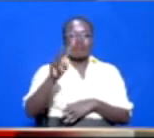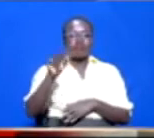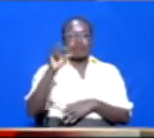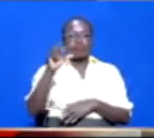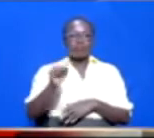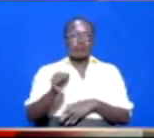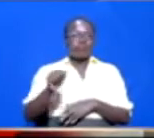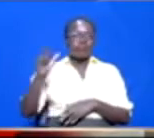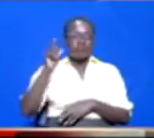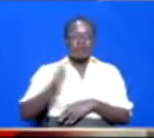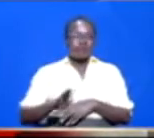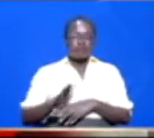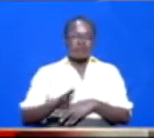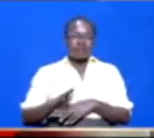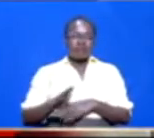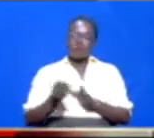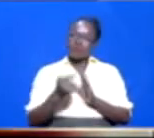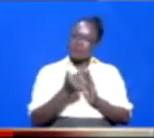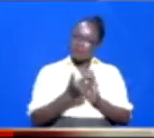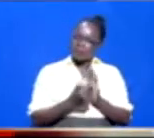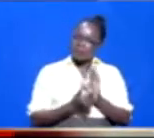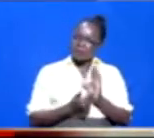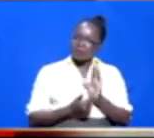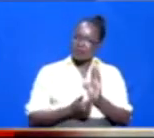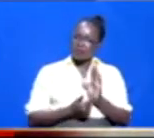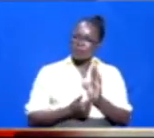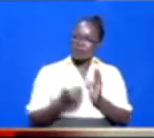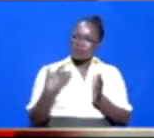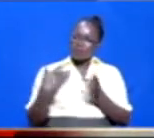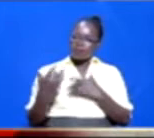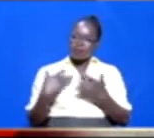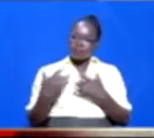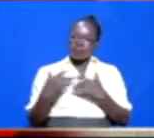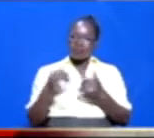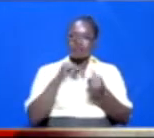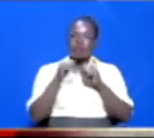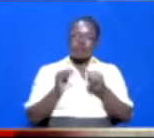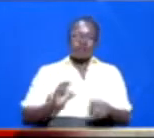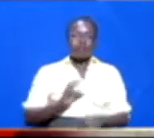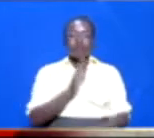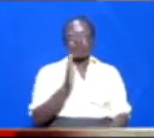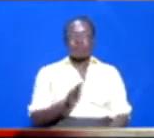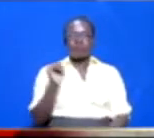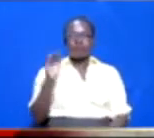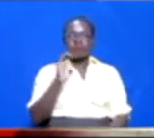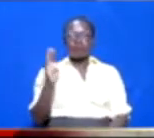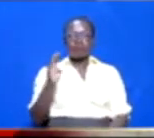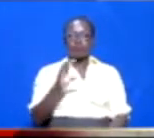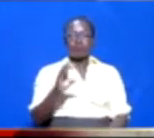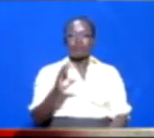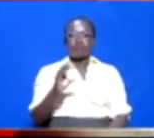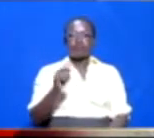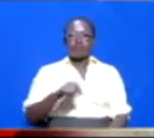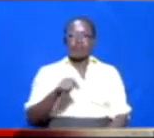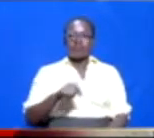Tumekuwa tukiangazia mengi kabisa, hasa kuhusiana na ile shughuli ya kuwapiga msasa makamishna wa tume ya IEBC ambayo leo hii imeingia